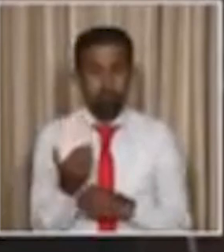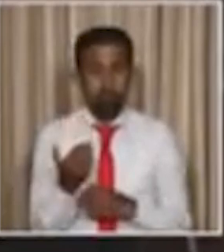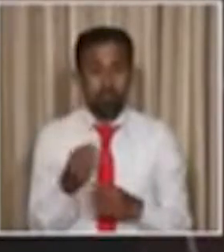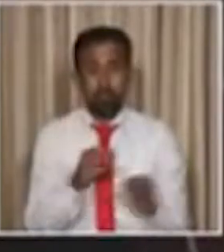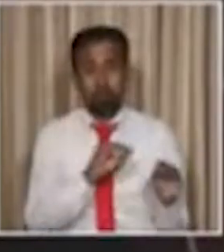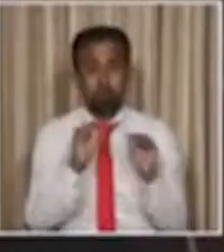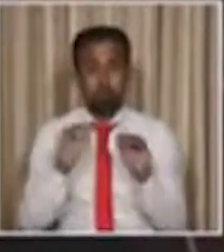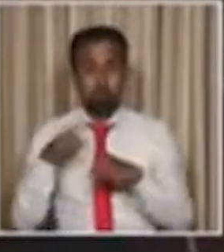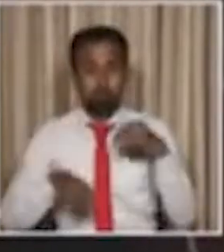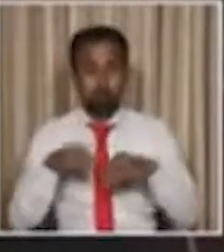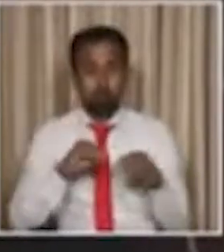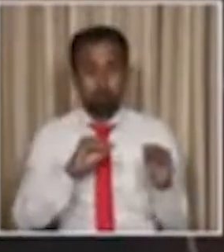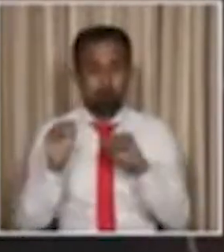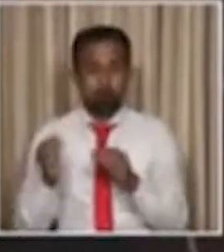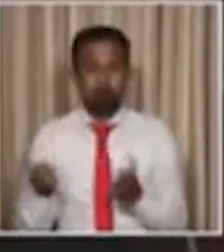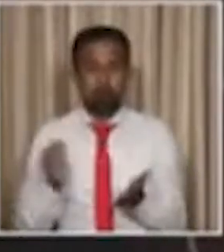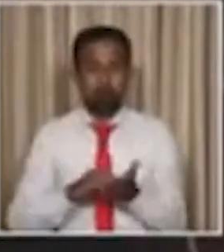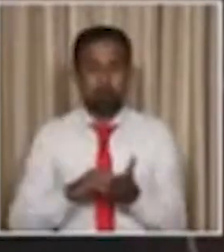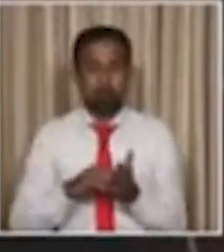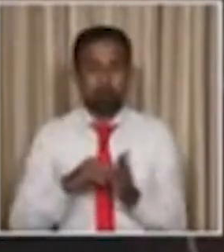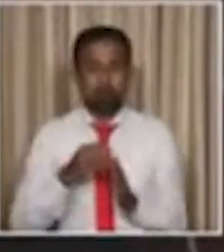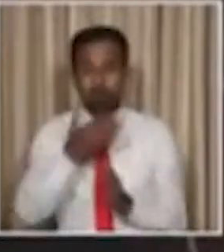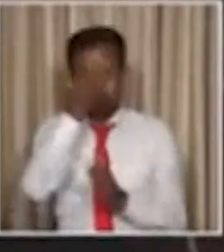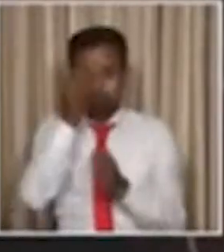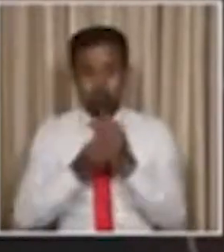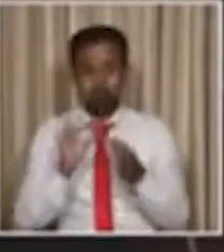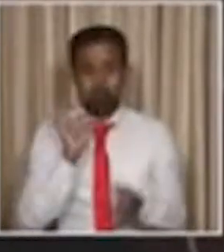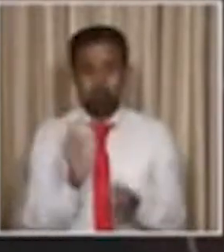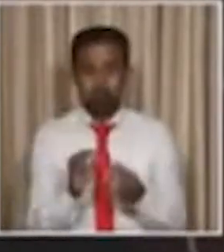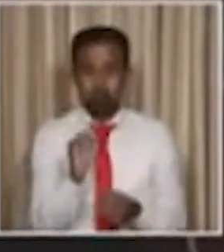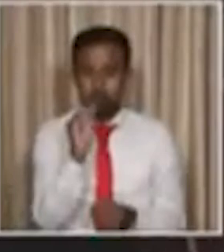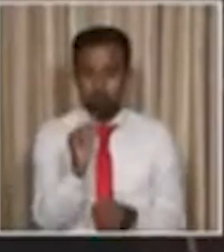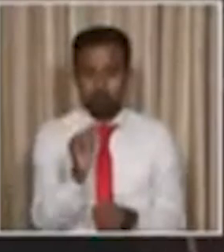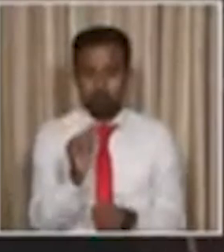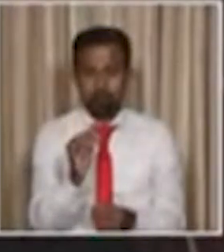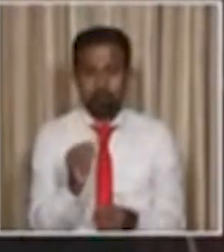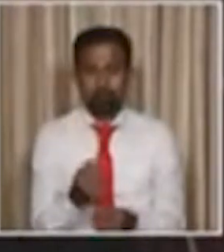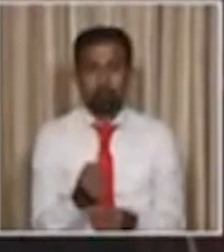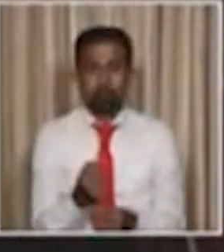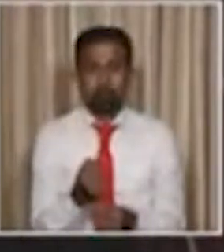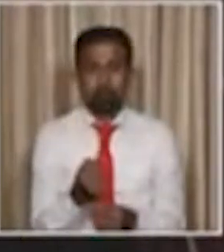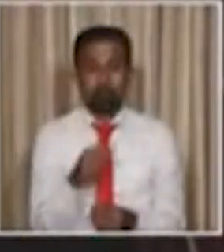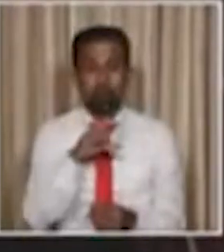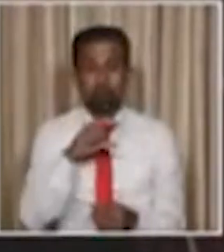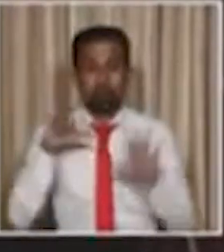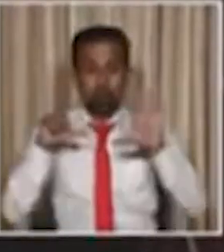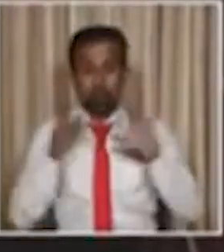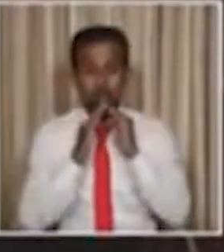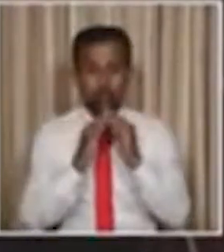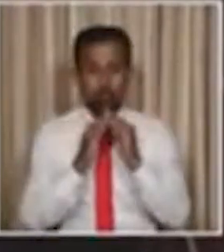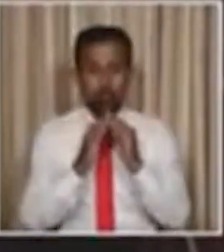දමා ගැනීම වෙනුවෙන් නැවතත් ජාතිවාදී ගිනි ඇවිලීමට උත්සාහ කරනවා නම් ඔව් මේ කොළඹ හතේ